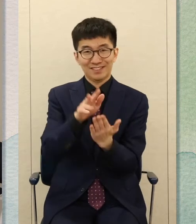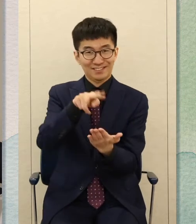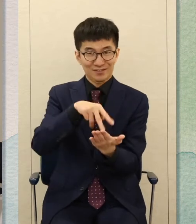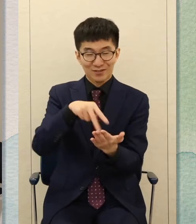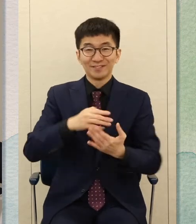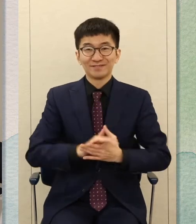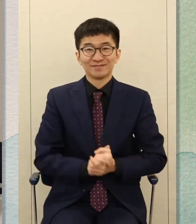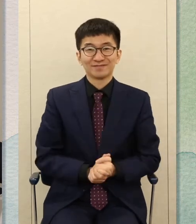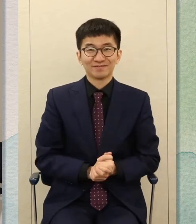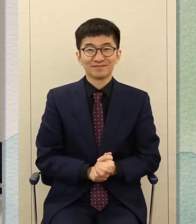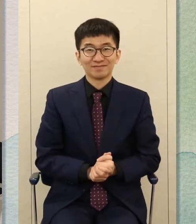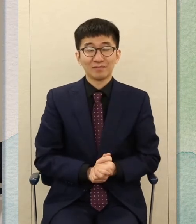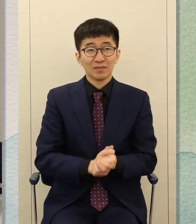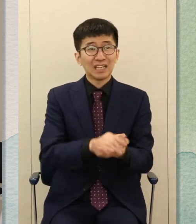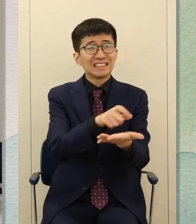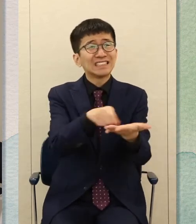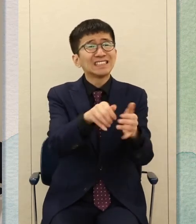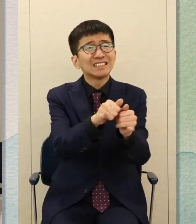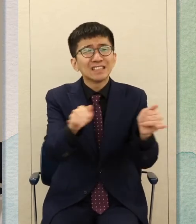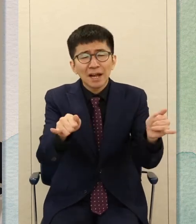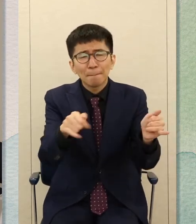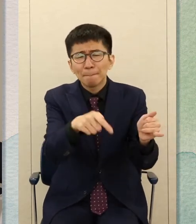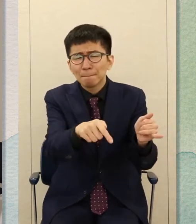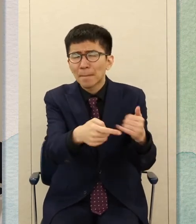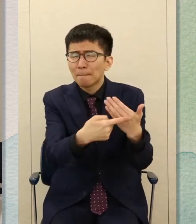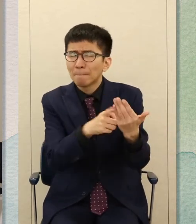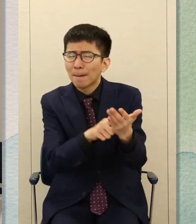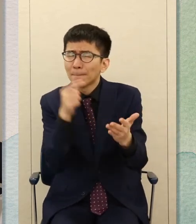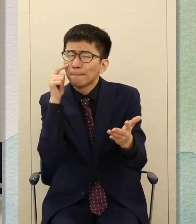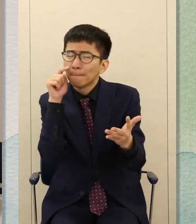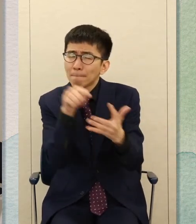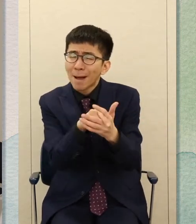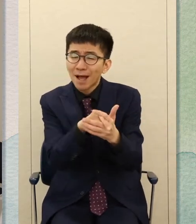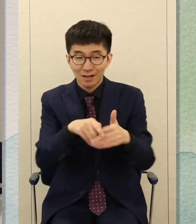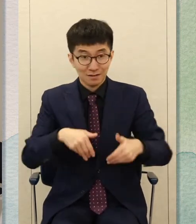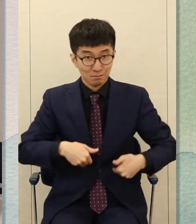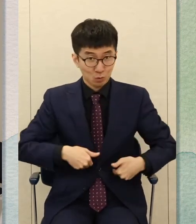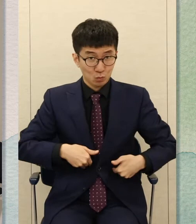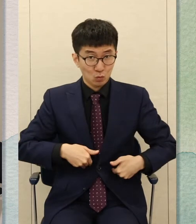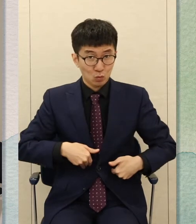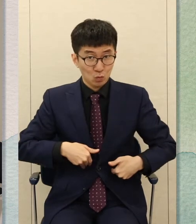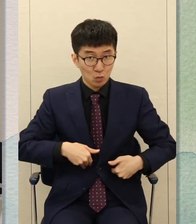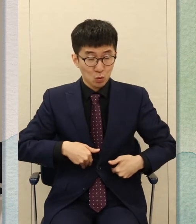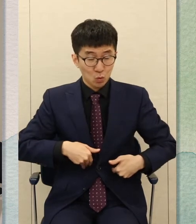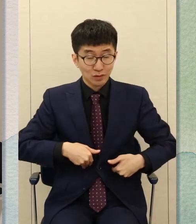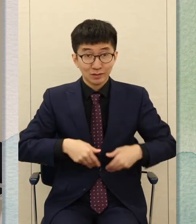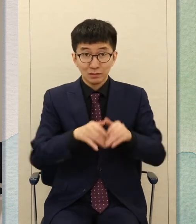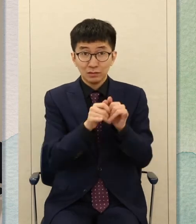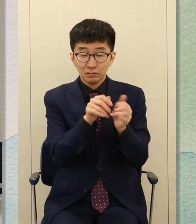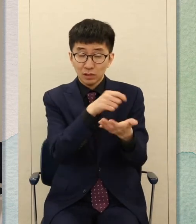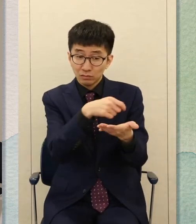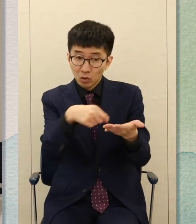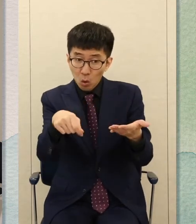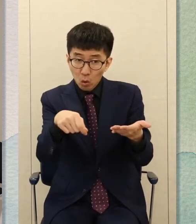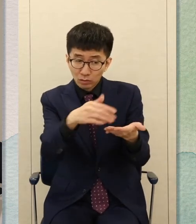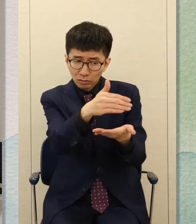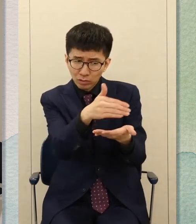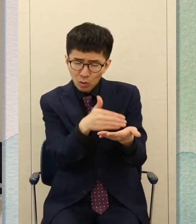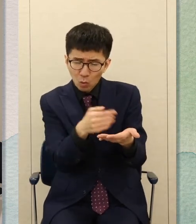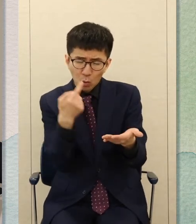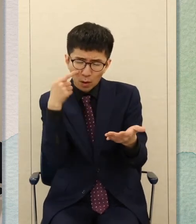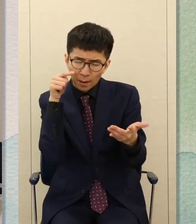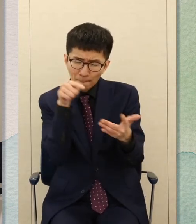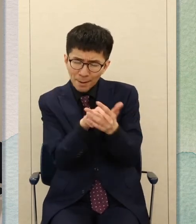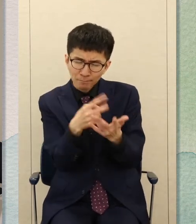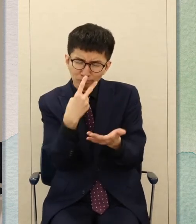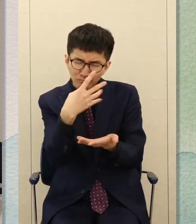그러니까 저자의 목소리를 경청한다. 그러니까 책의 내용을 충분히 파악해야 되는 거죠. 예, 이거는 뭐 당연한 의무입니다.